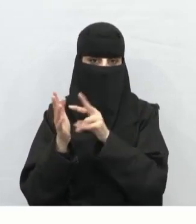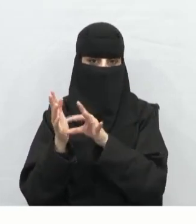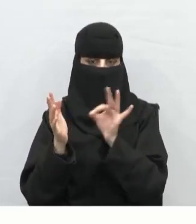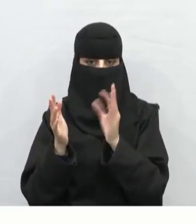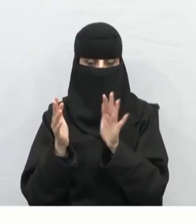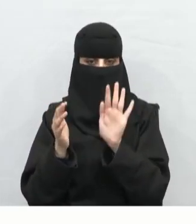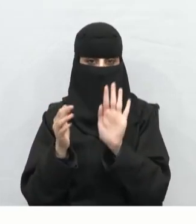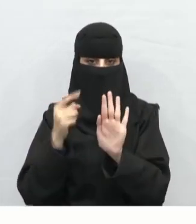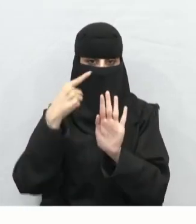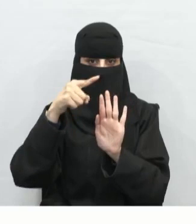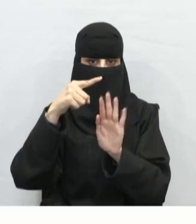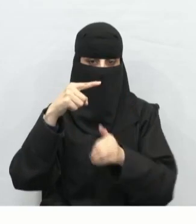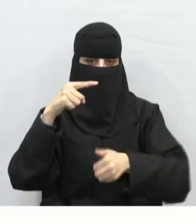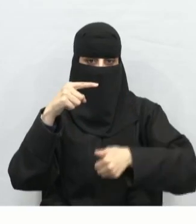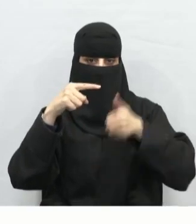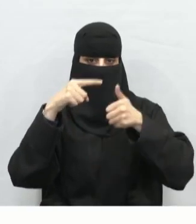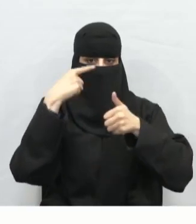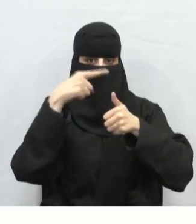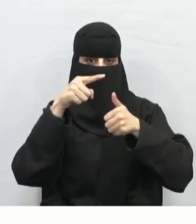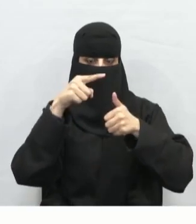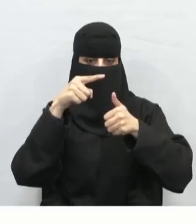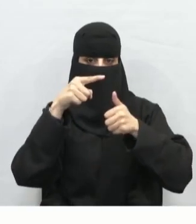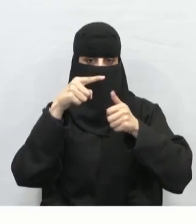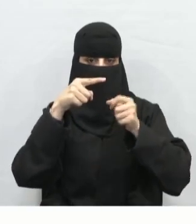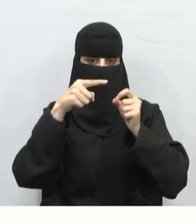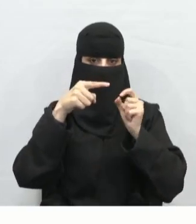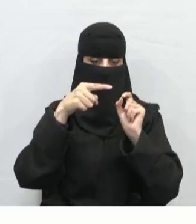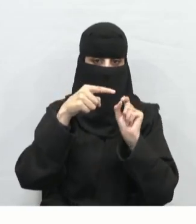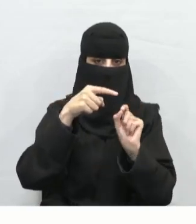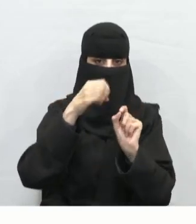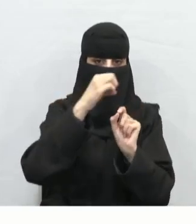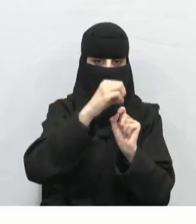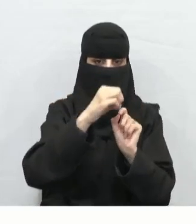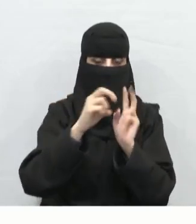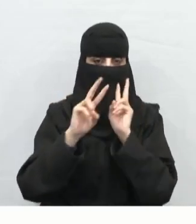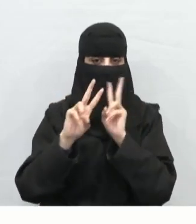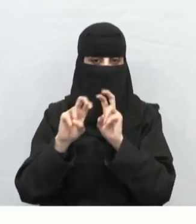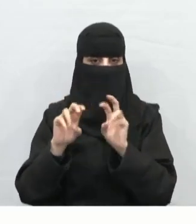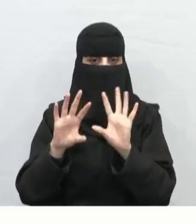اين الحرف الساكن احسنتم حرف الفاء